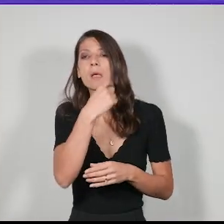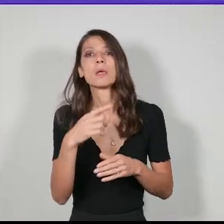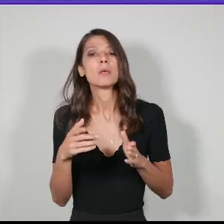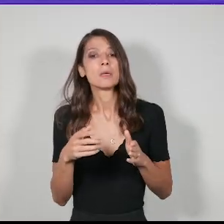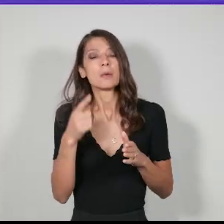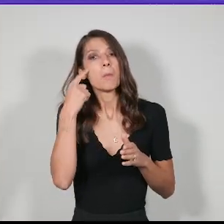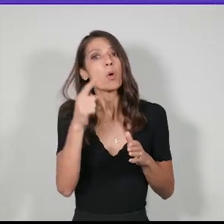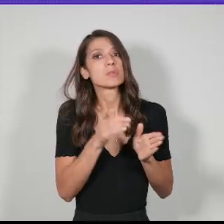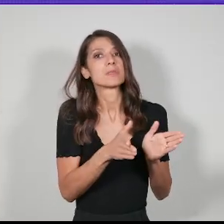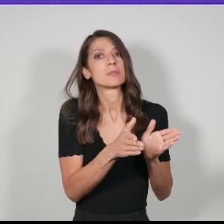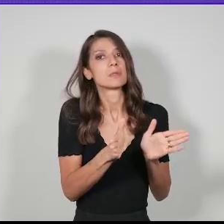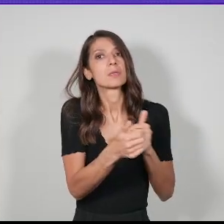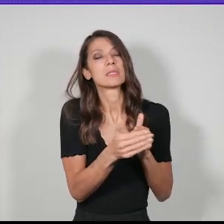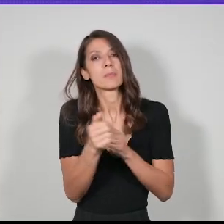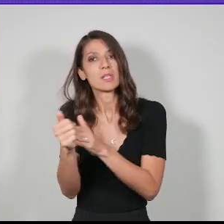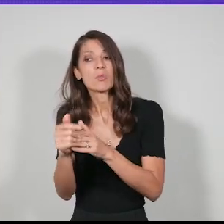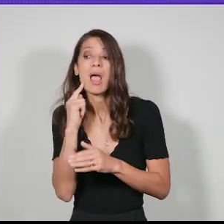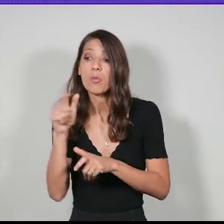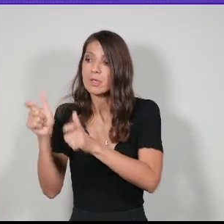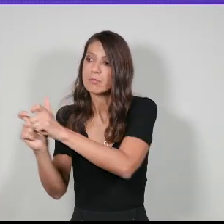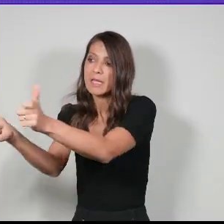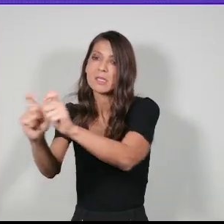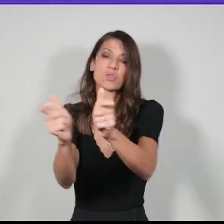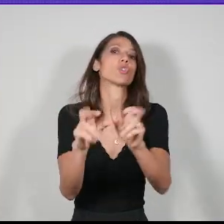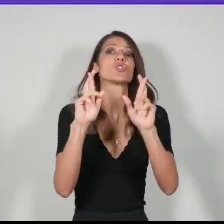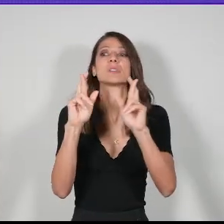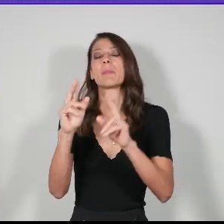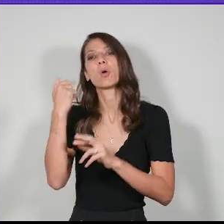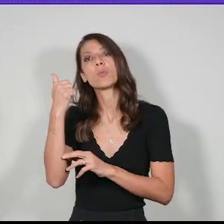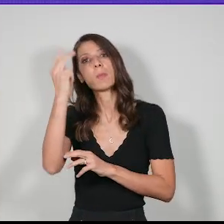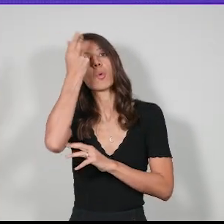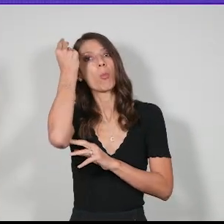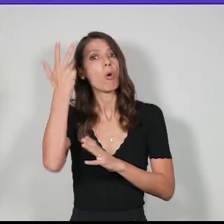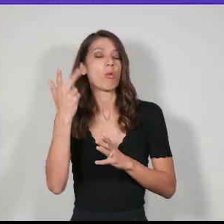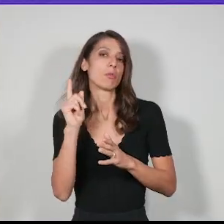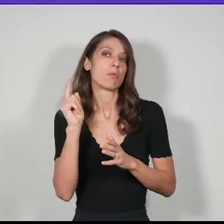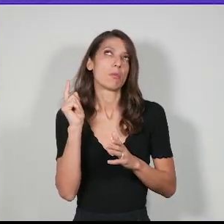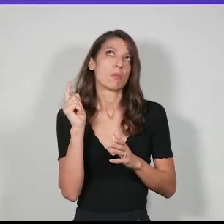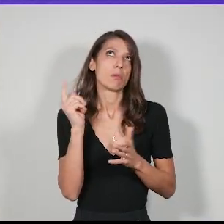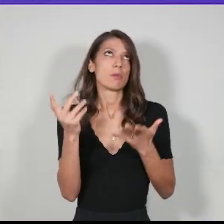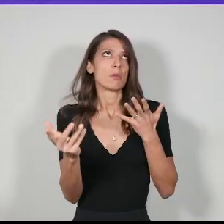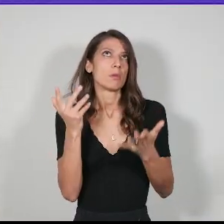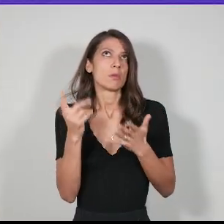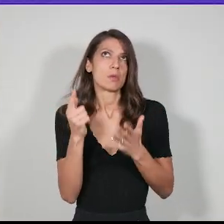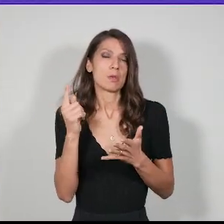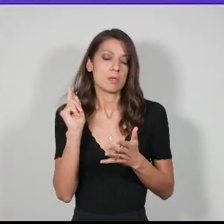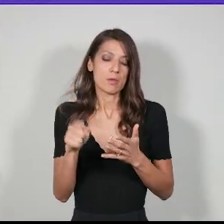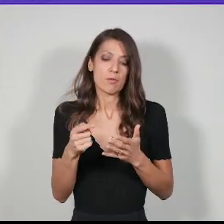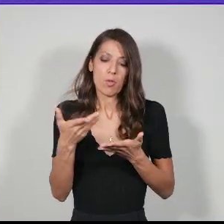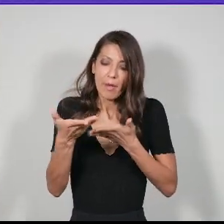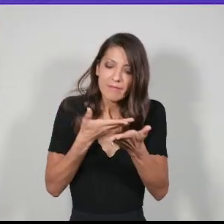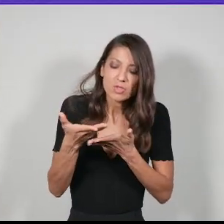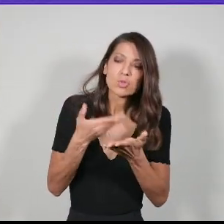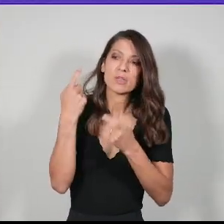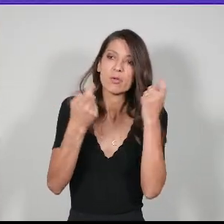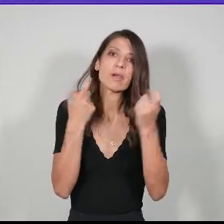ça va obliger les acteurs, j'espère, à pouvoir effectivement échanger sur ce qu'ils font, jusqu'où ils vont. Parce que si on se